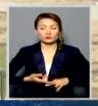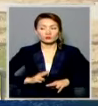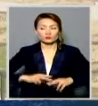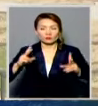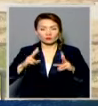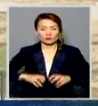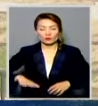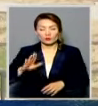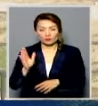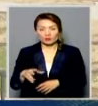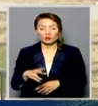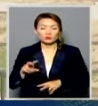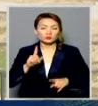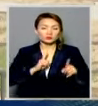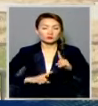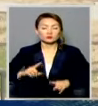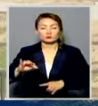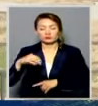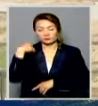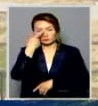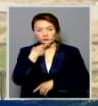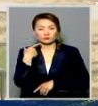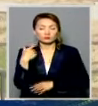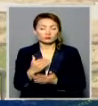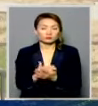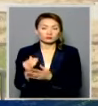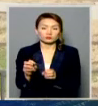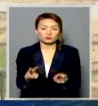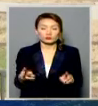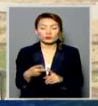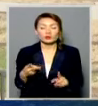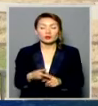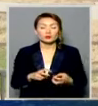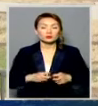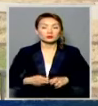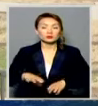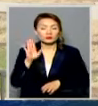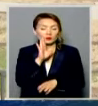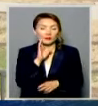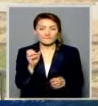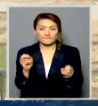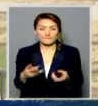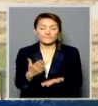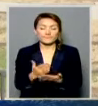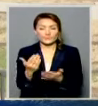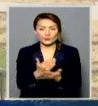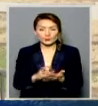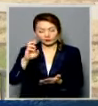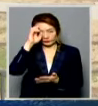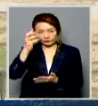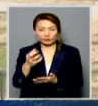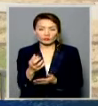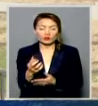будут рассмотрены в мажилисе с юридической точки зрения. Второй вопрос – проблема с водой. Есть программа